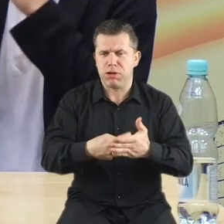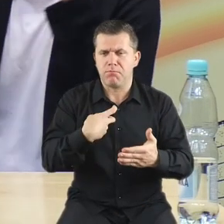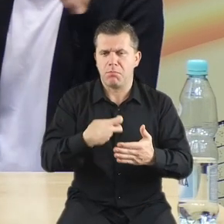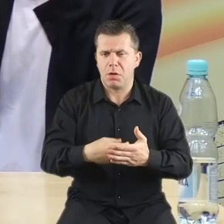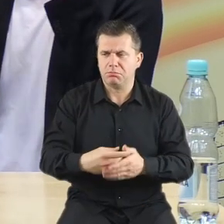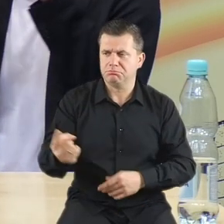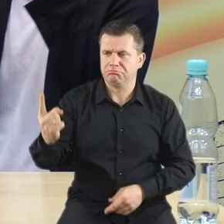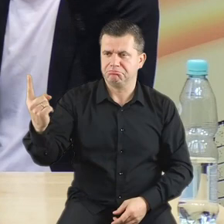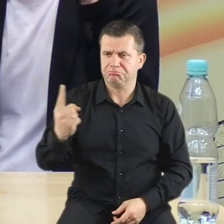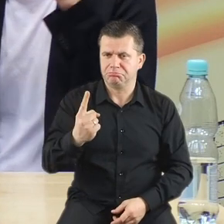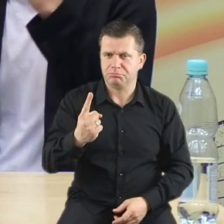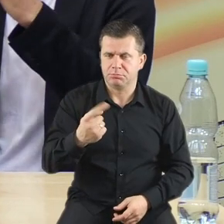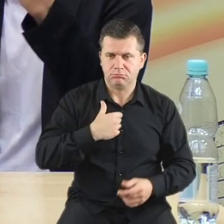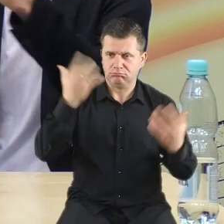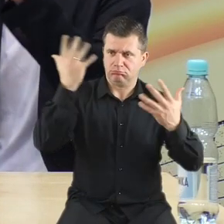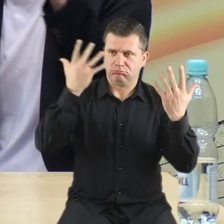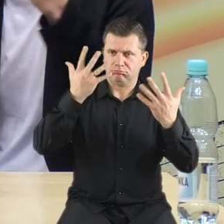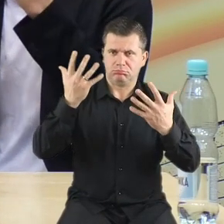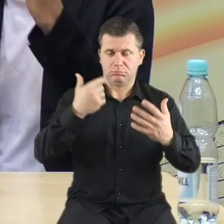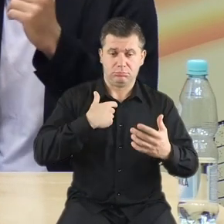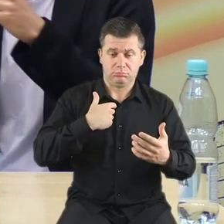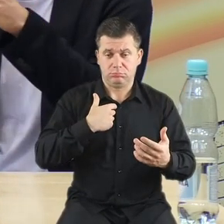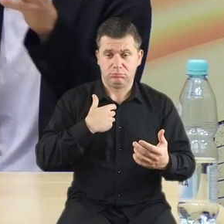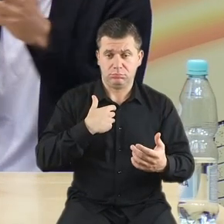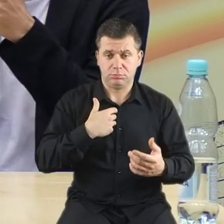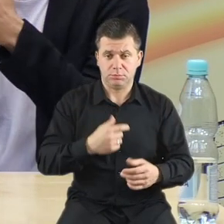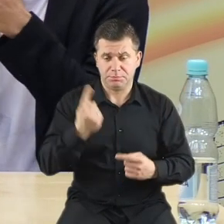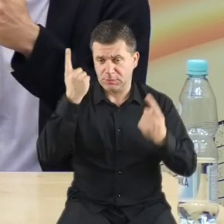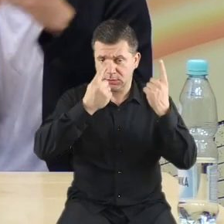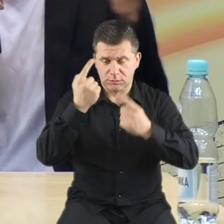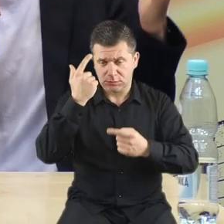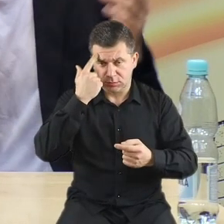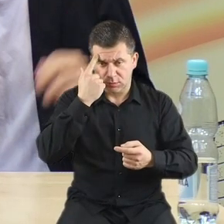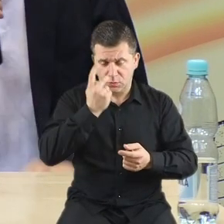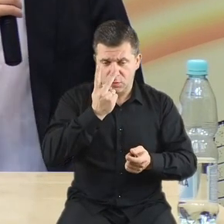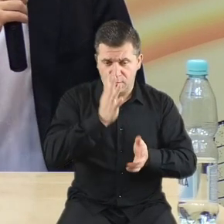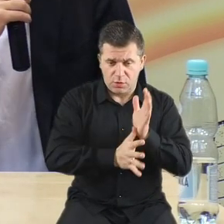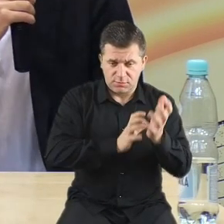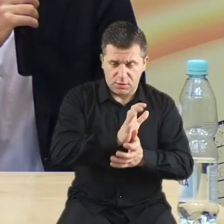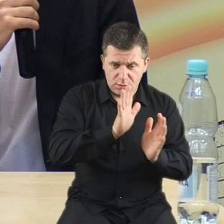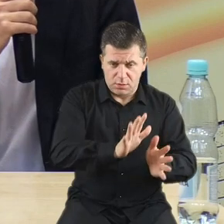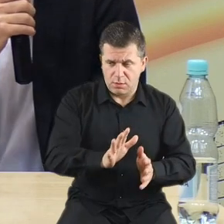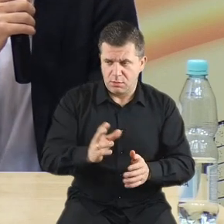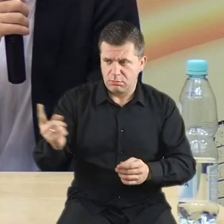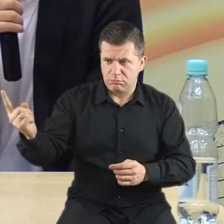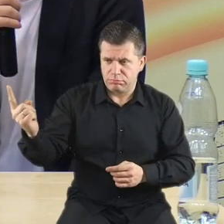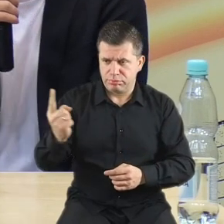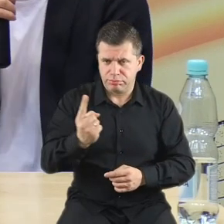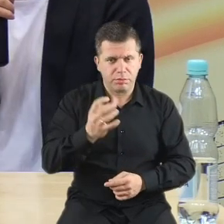Taki trochę wybity, bo to w głowie, tutaj w myślach II wojny światowa. Wybity, wchodzi pani.